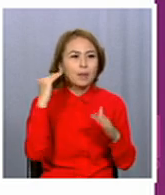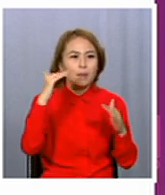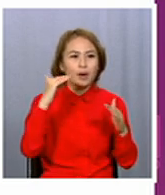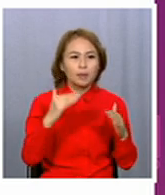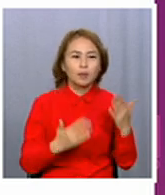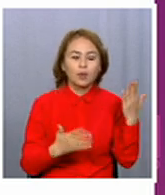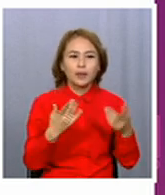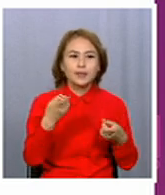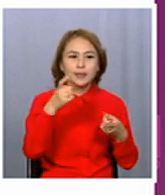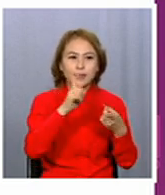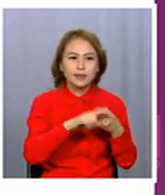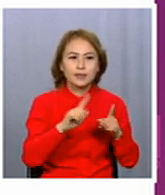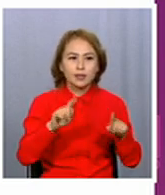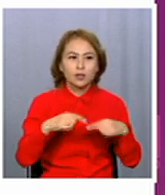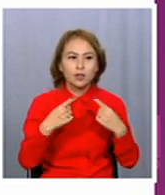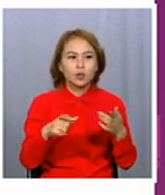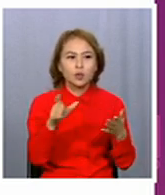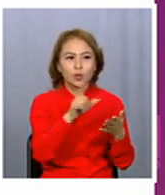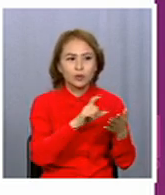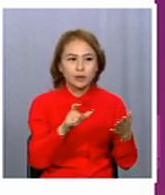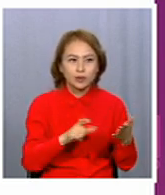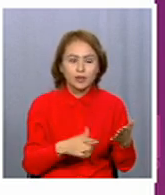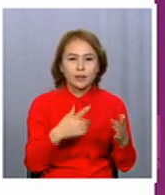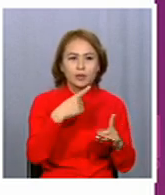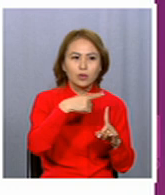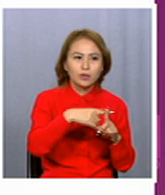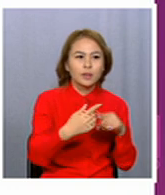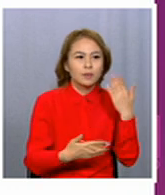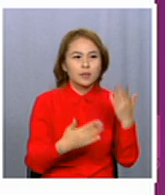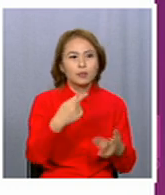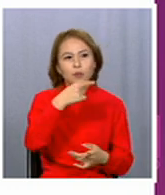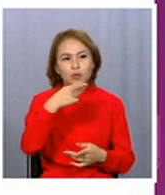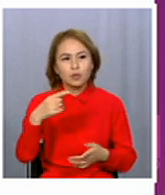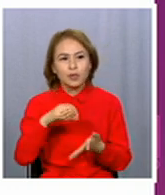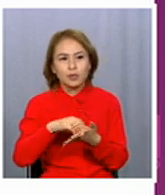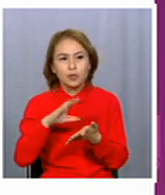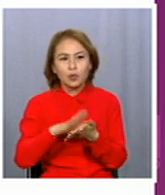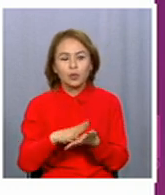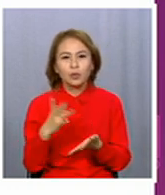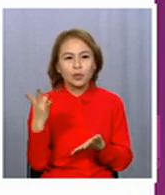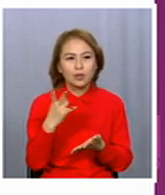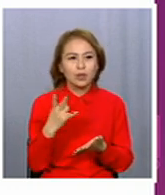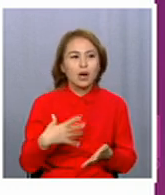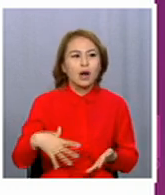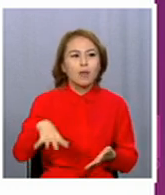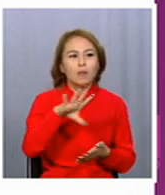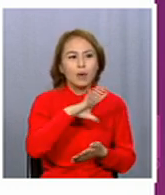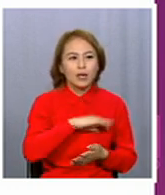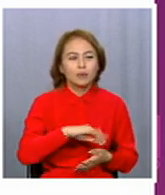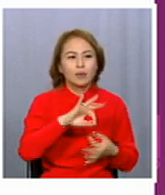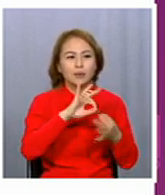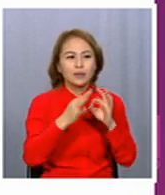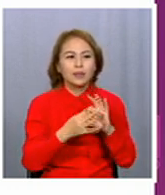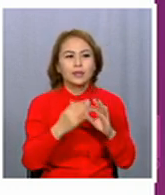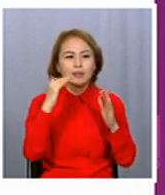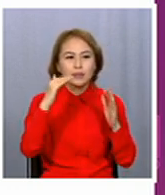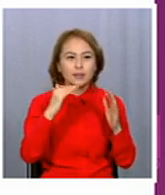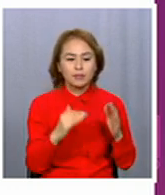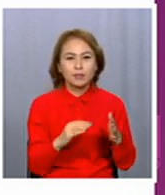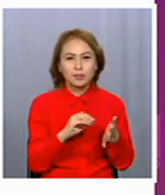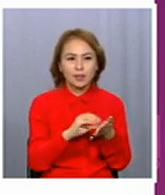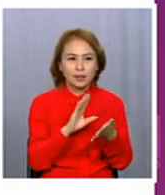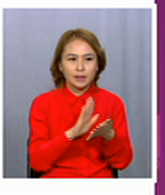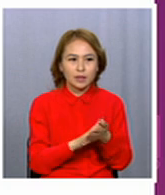оған сәйкес келетін жолдың қиылысына плюс немесе минус белгісін қою керек. Барлық мәліметті